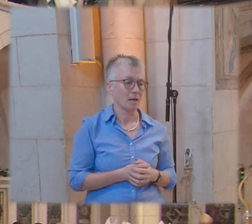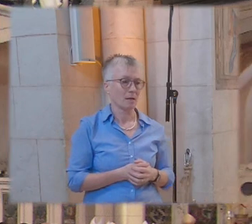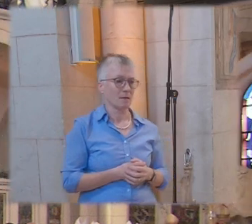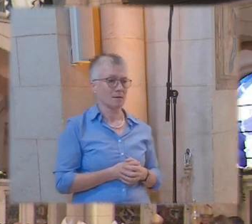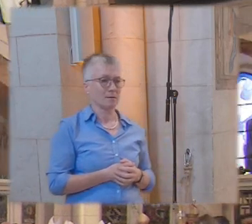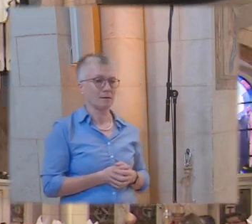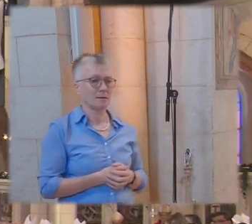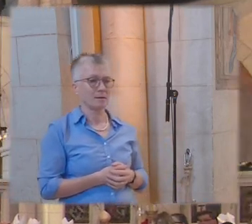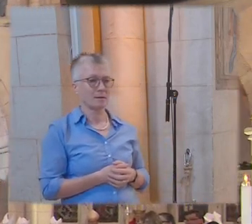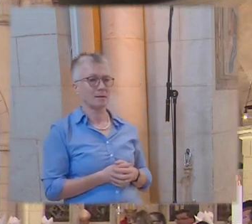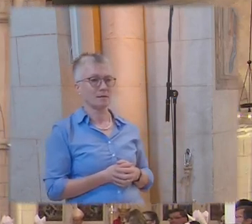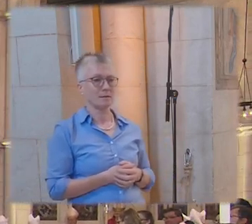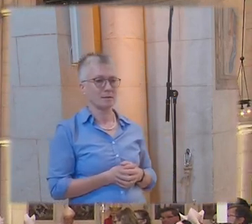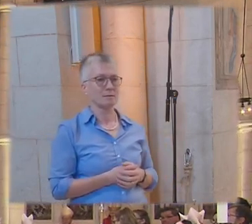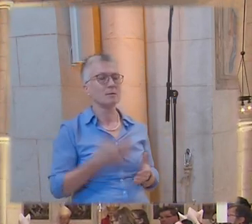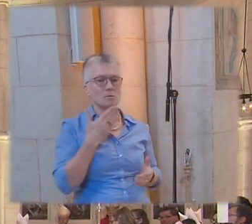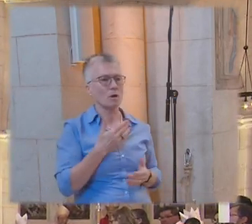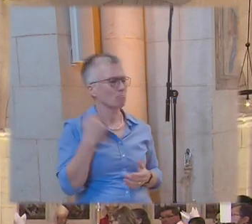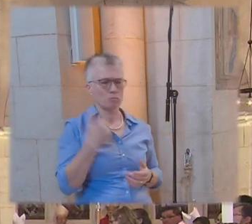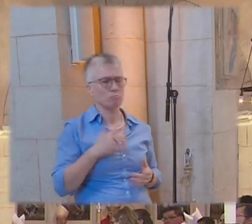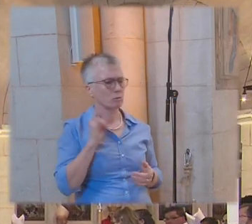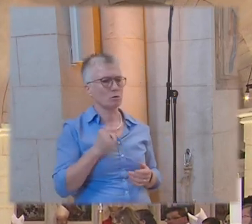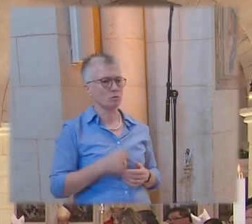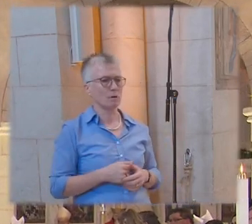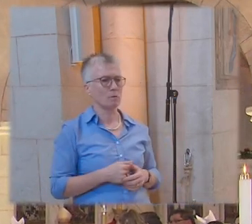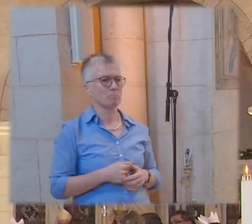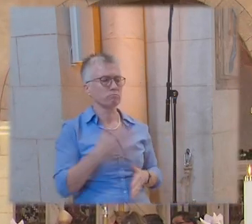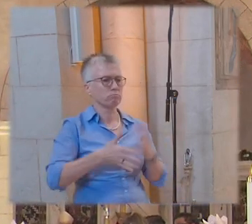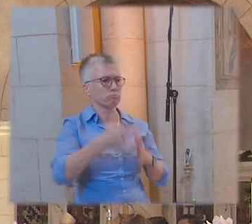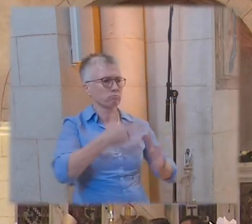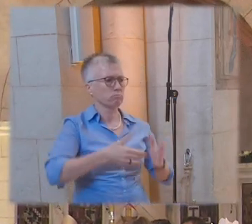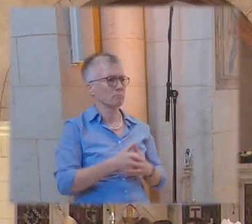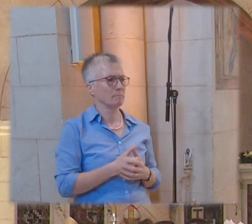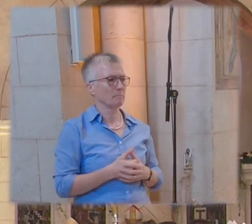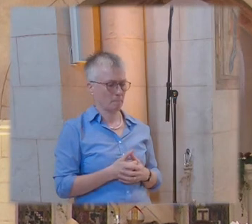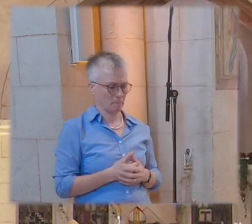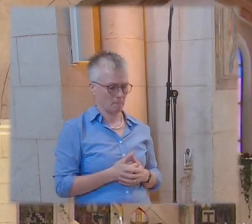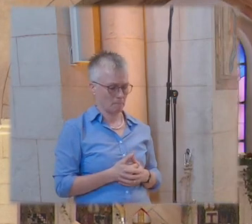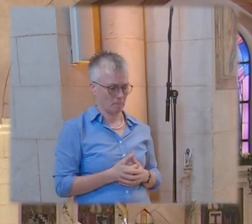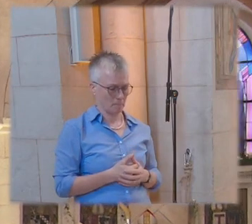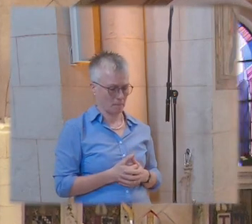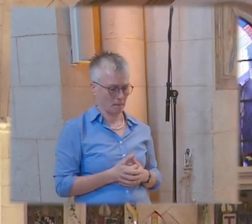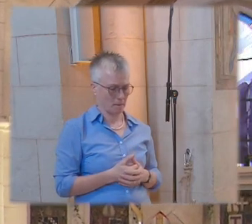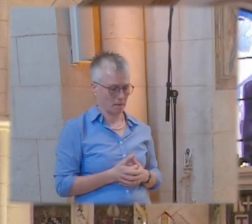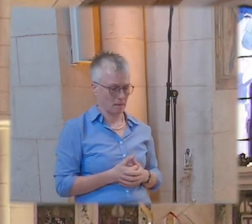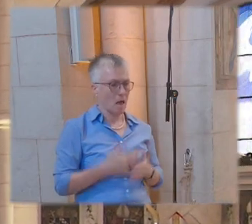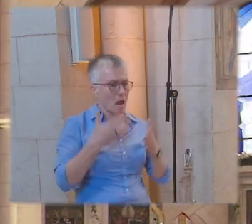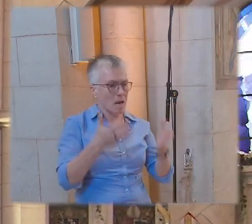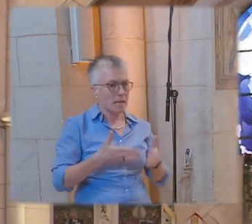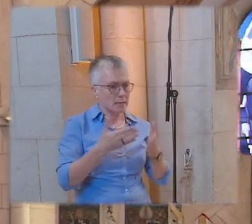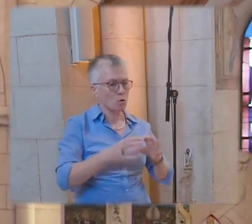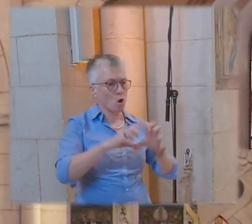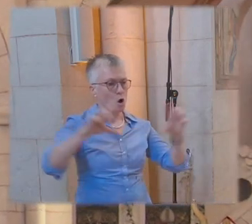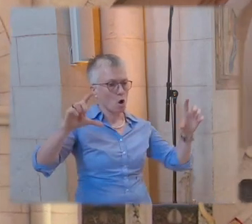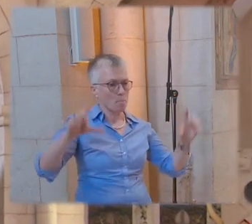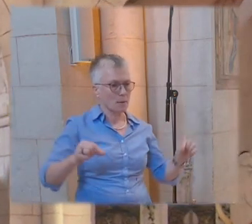Malchow-Korgma aus Strachowice der Partnerschaft von Ruppach. Čtení z listu svatého